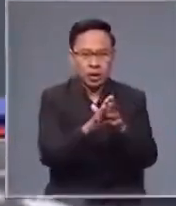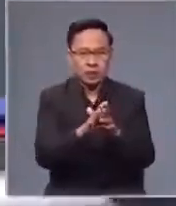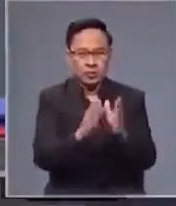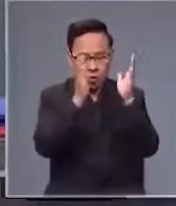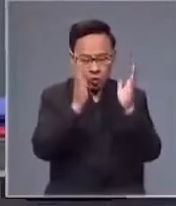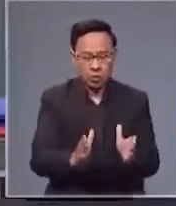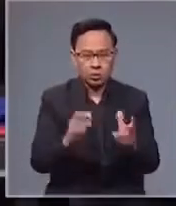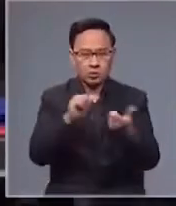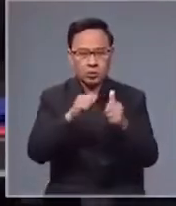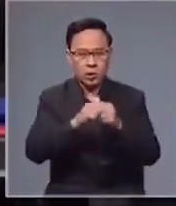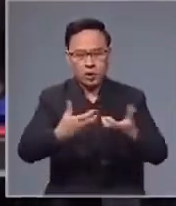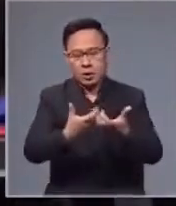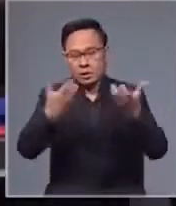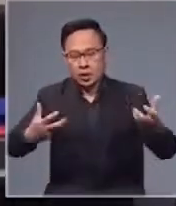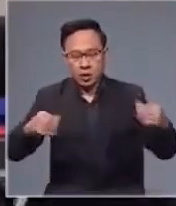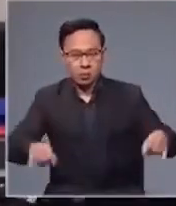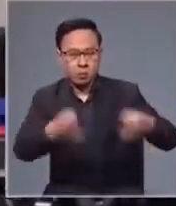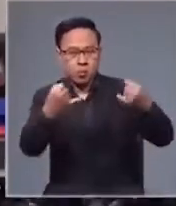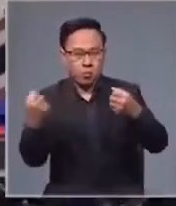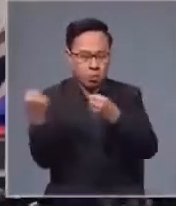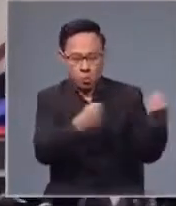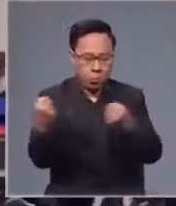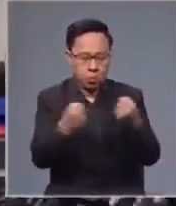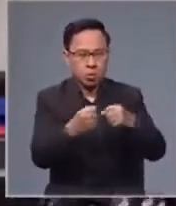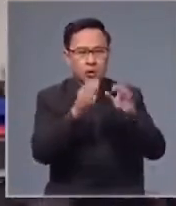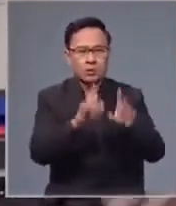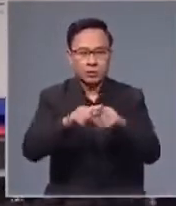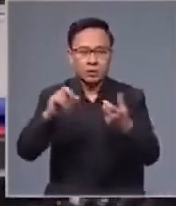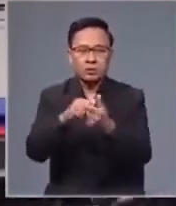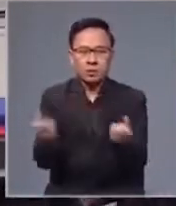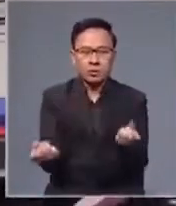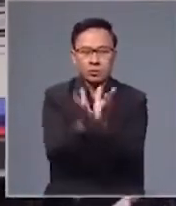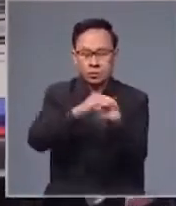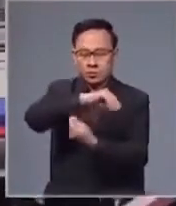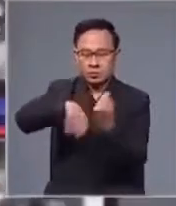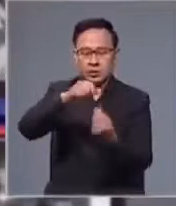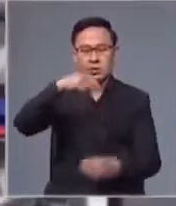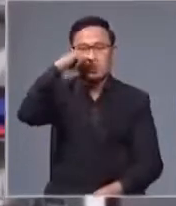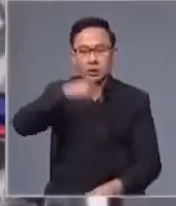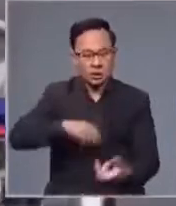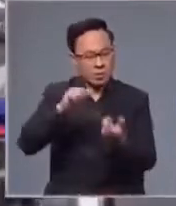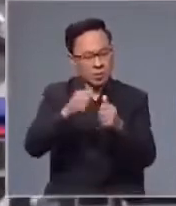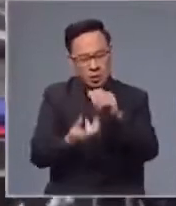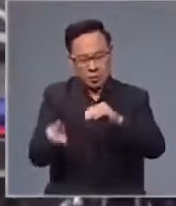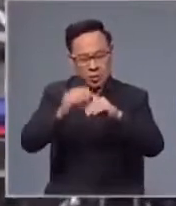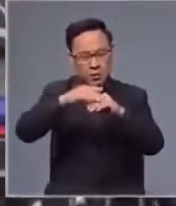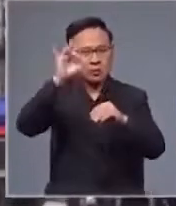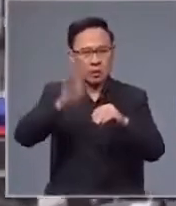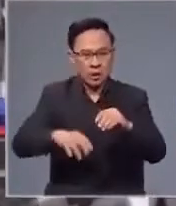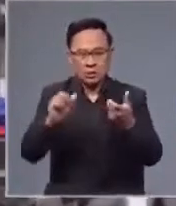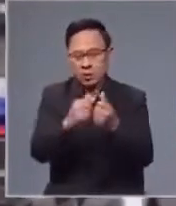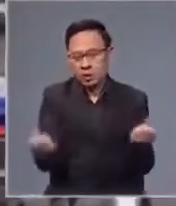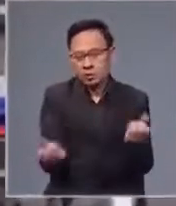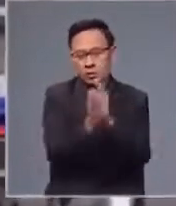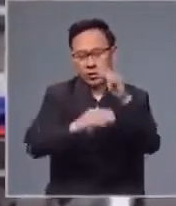นในประเทศเหล่านี้คือสิ่งที่เข้ามาซ้ำเติมปัญหาเศรษฐกิจให้กลายเป็นวิกฤตเศรษฐกิจกระทบการพัฒนาประเทศ